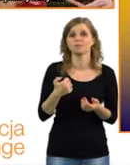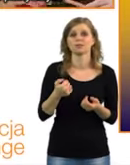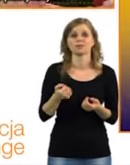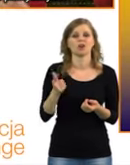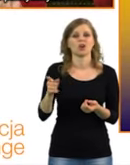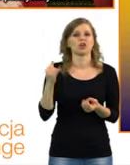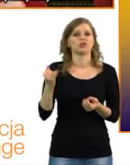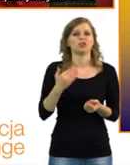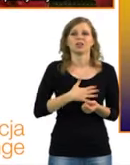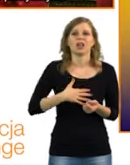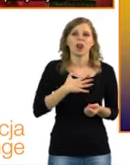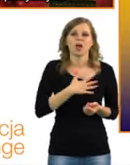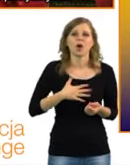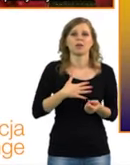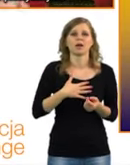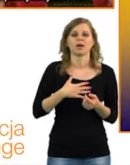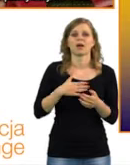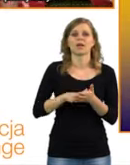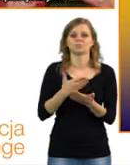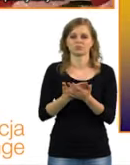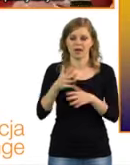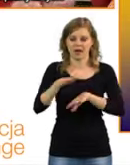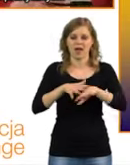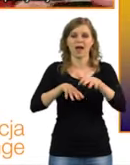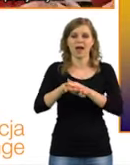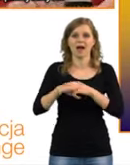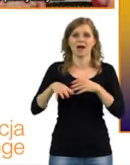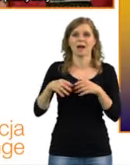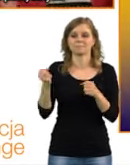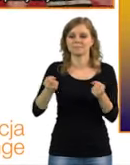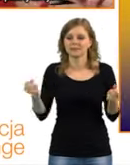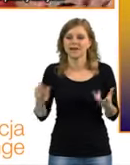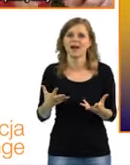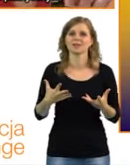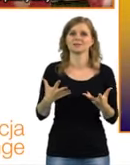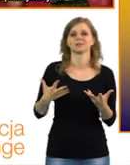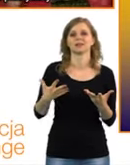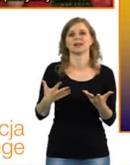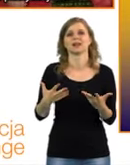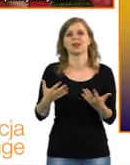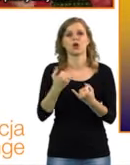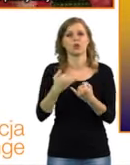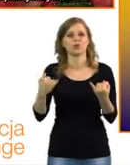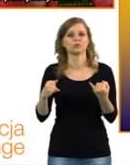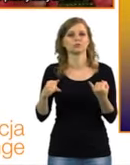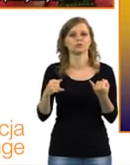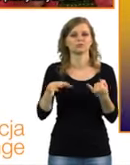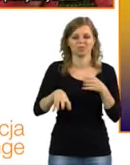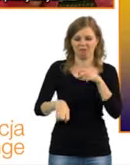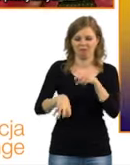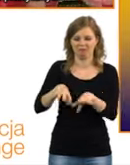długopis. Nie lubi wkładać rąk na przykład do jakichś piasku, do